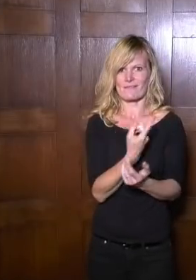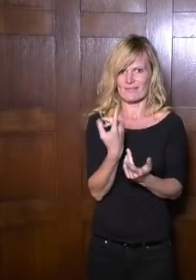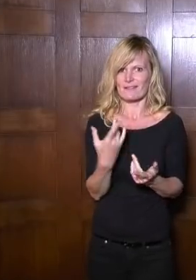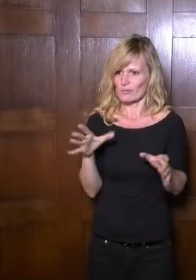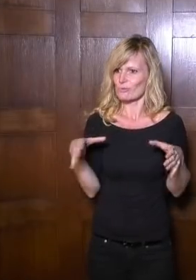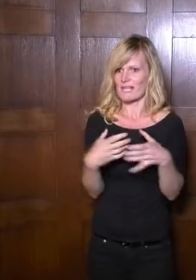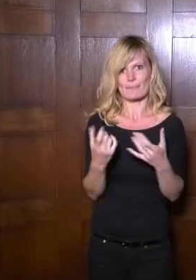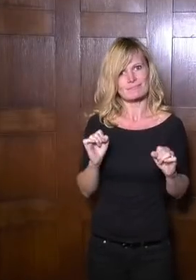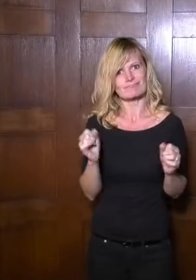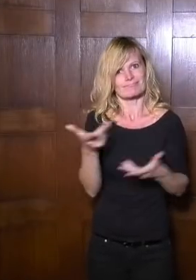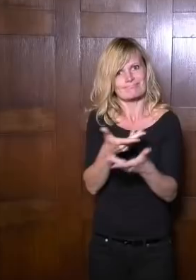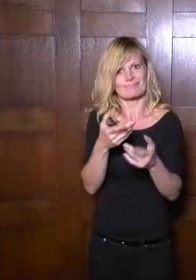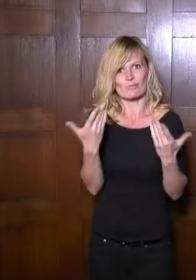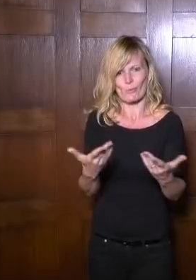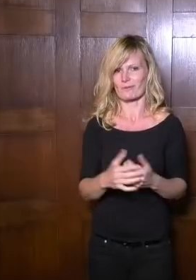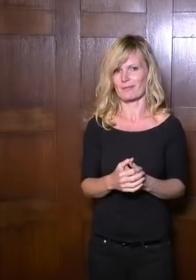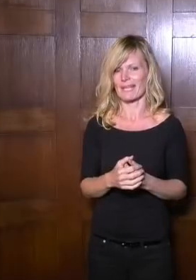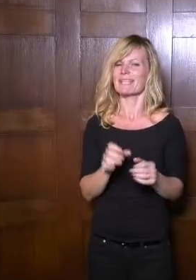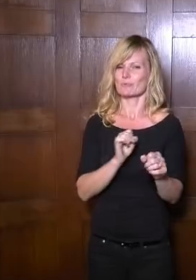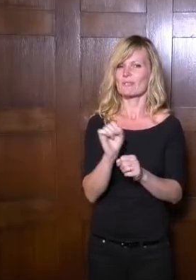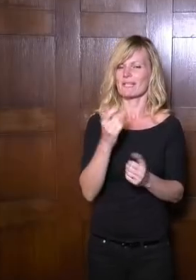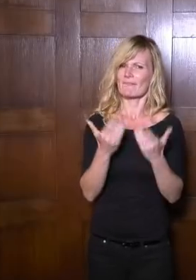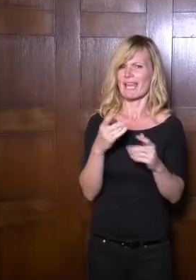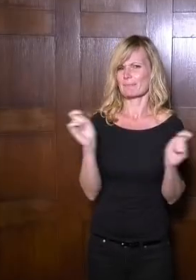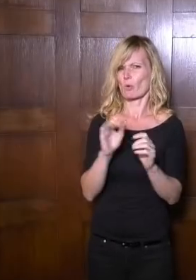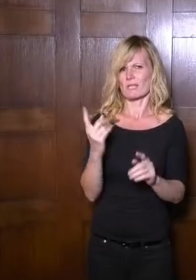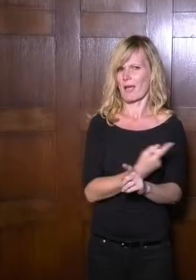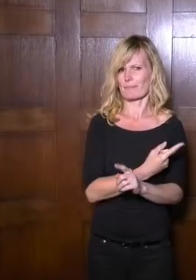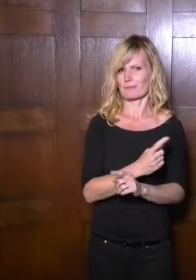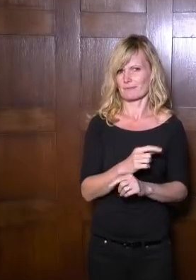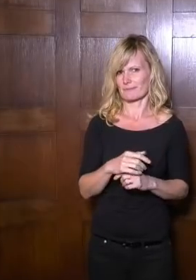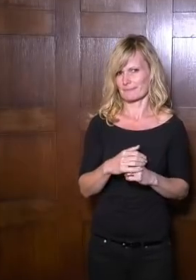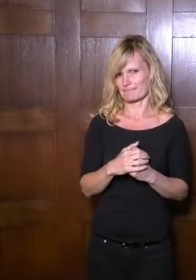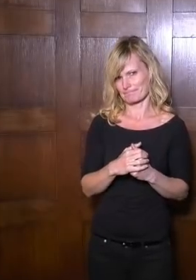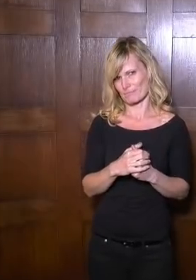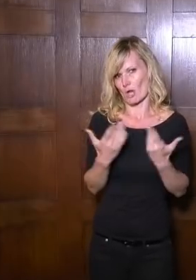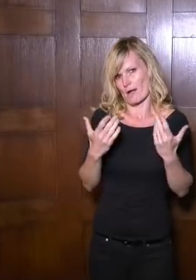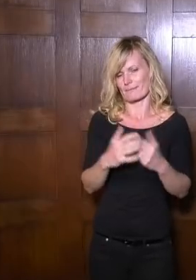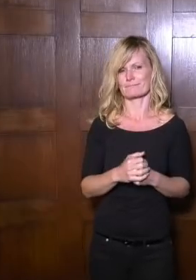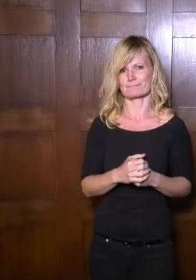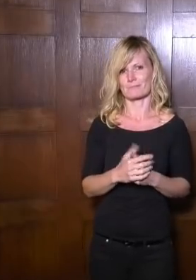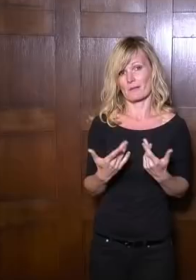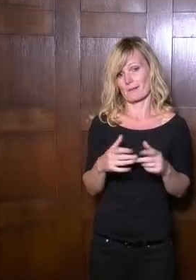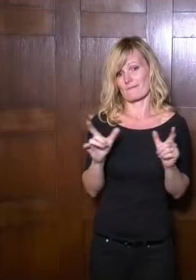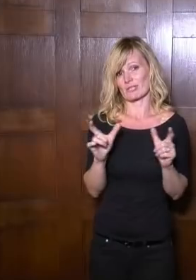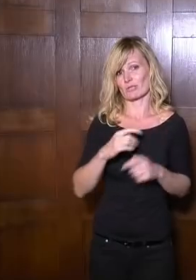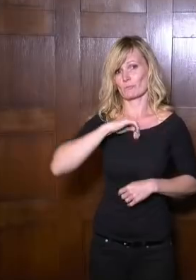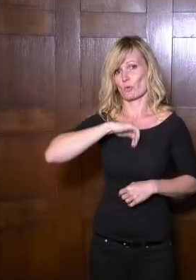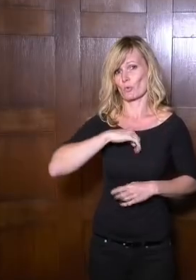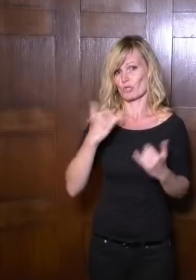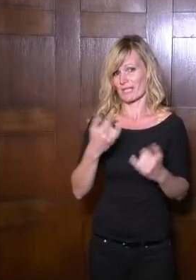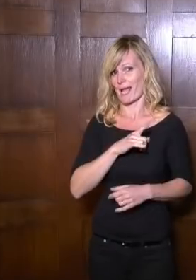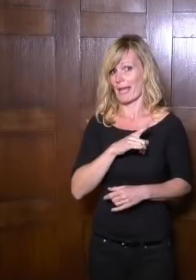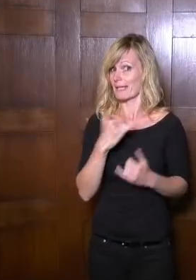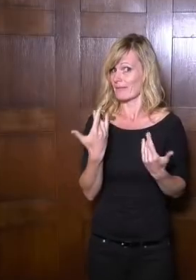Wir wollen jetzt aber trotzdem vielleicht auf die Pause verzichten. Naja, veranstaltungspsychologisch würde man jetzt